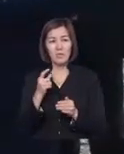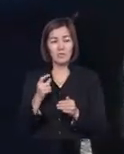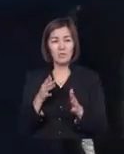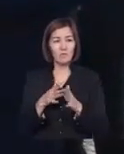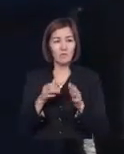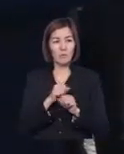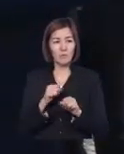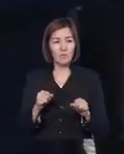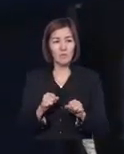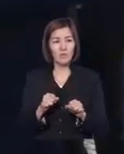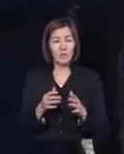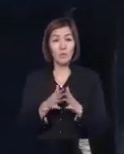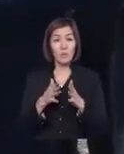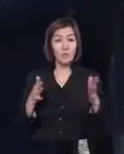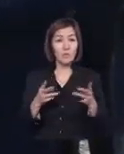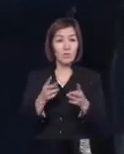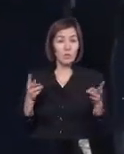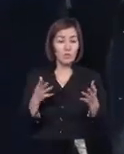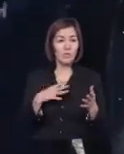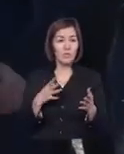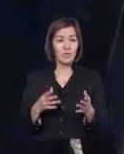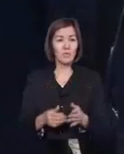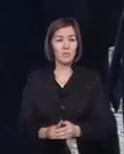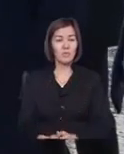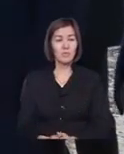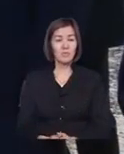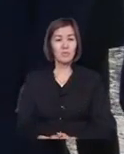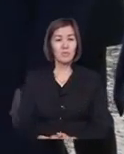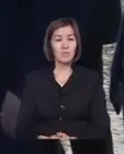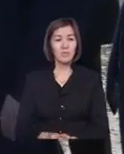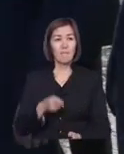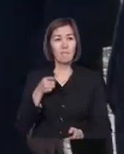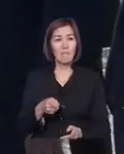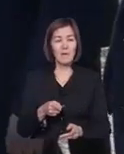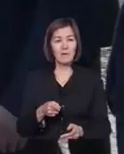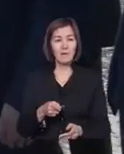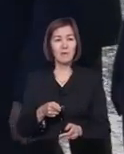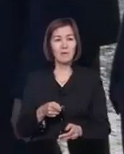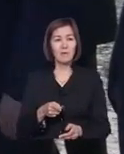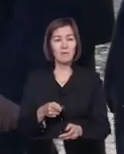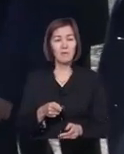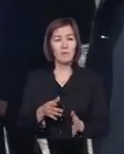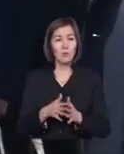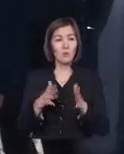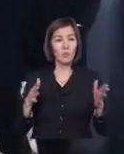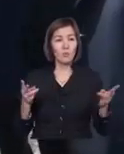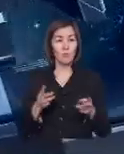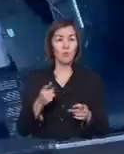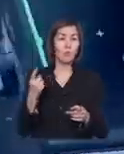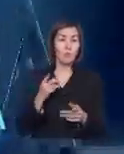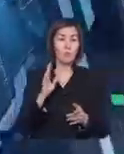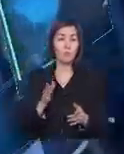болмайды. Мал шаруашылығы болған соң жоқ дегенде там 1000-нан астам мал ұстау керек. Вот сол шаруашылық болады.